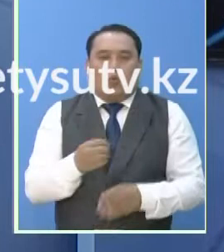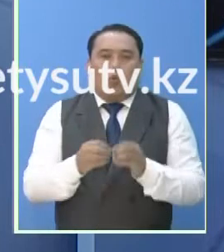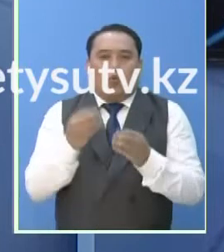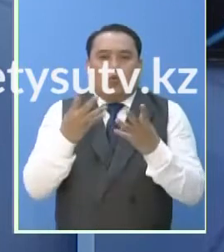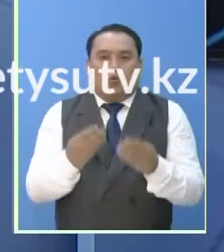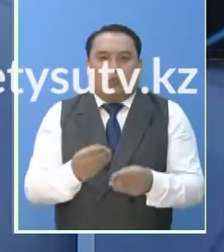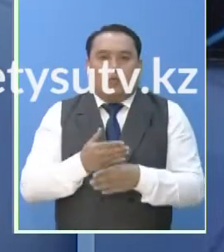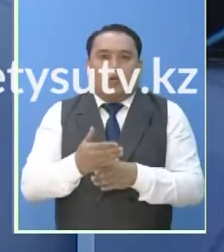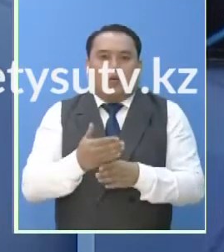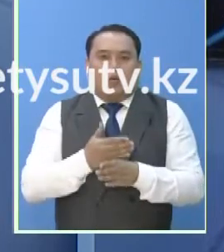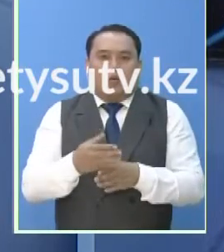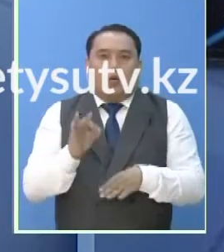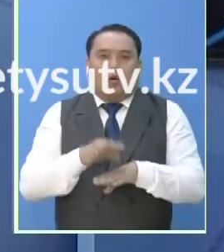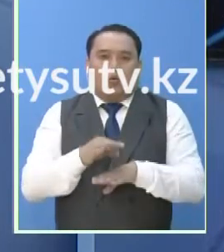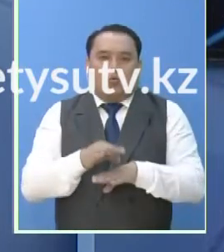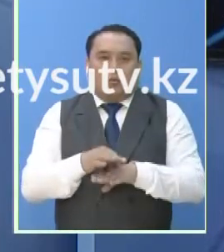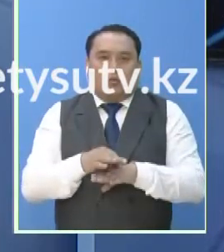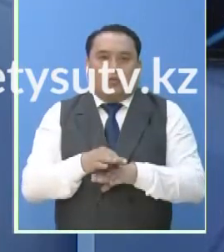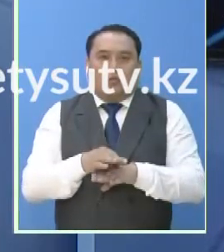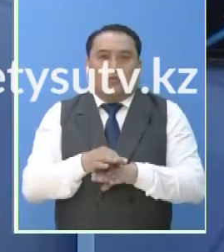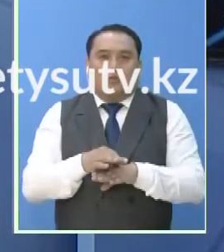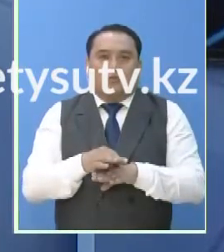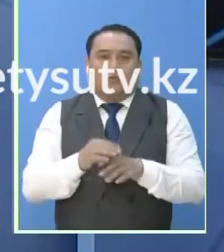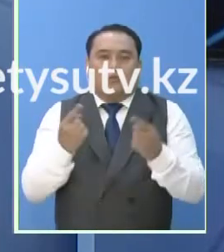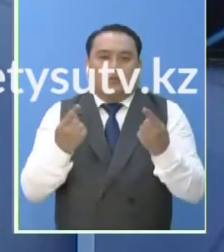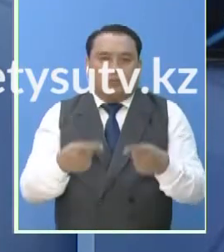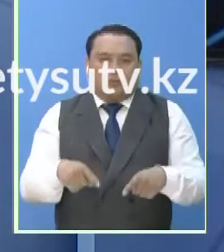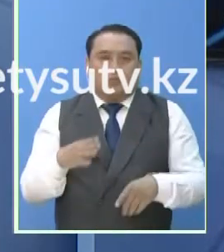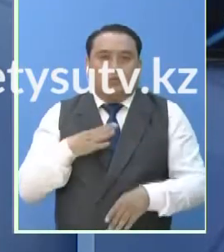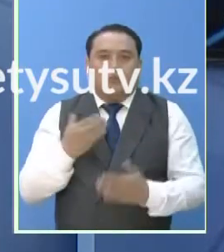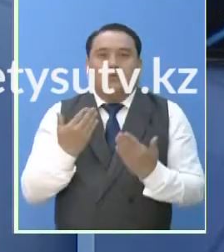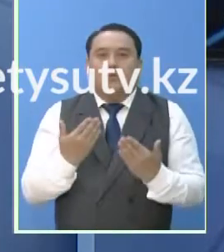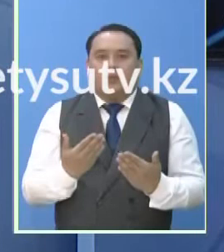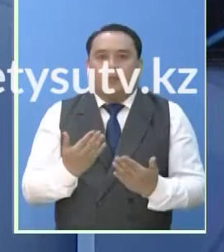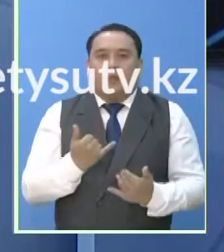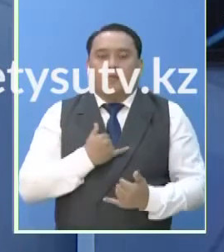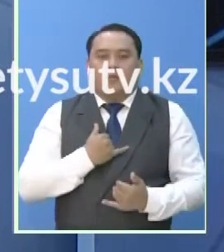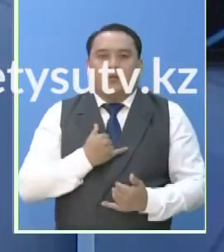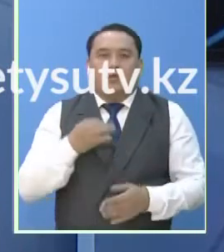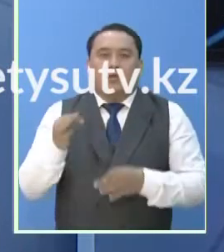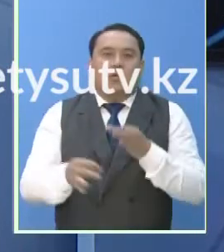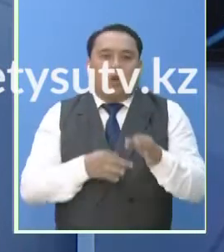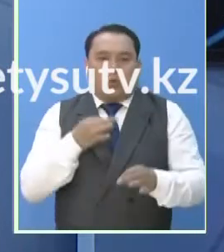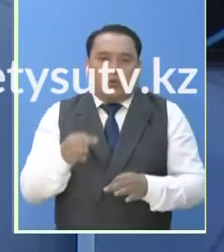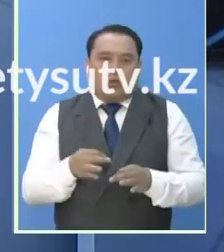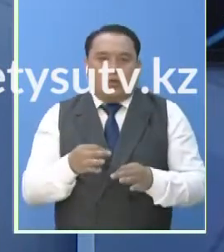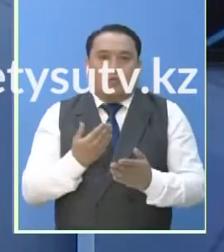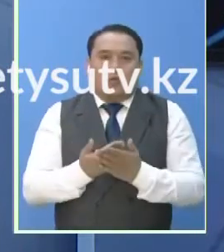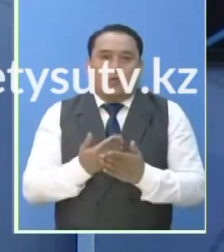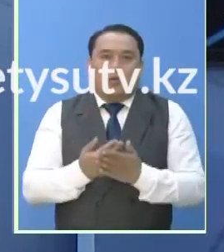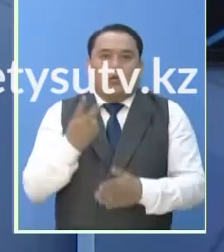бізде жайлап-жайлап жаңағы аурудың көзі жайлап-жайлап төмен түсе бастады. Қазіргі күні мысалы тәулігіне бізде шамамен